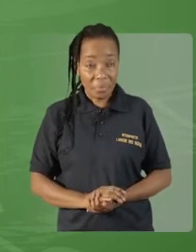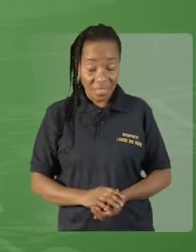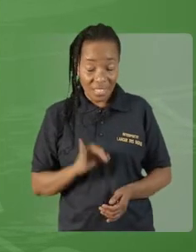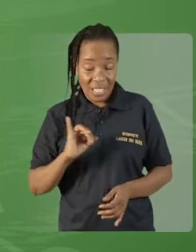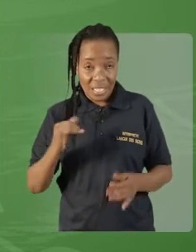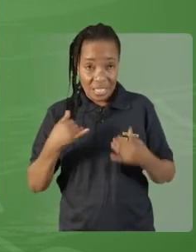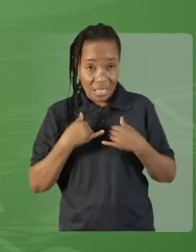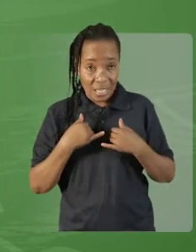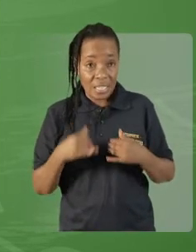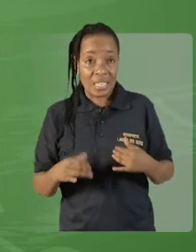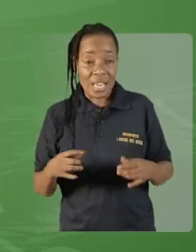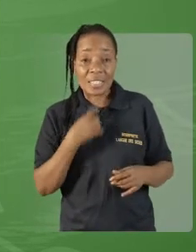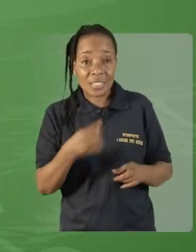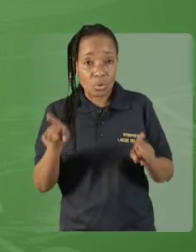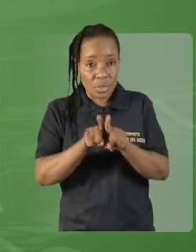Plus encore,